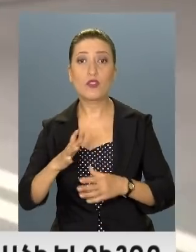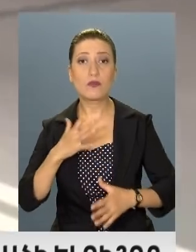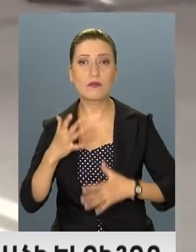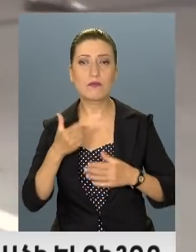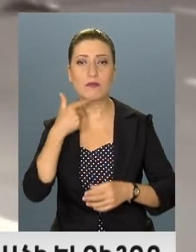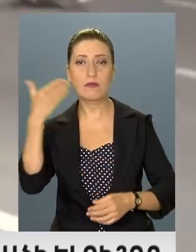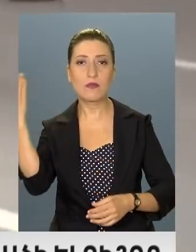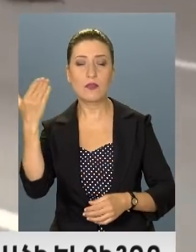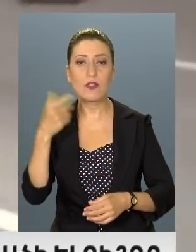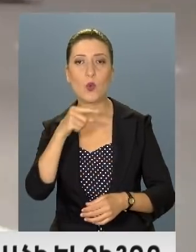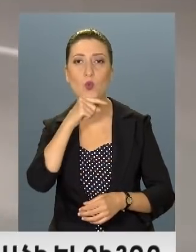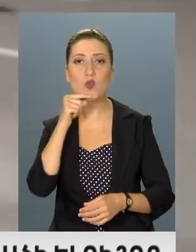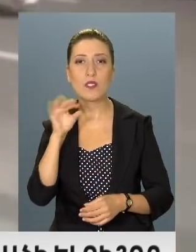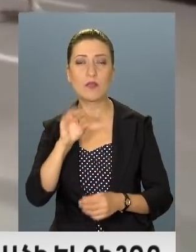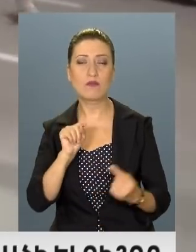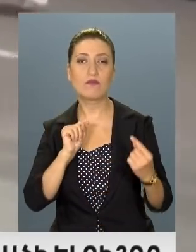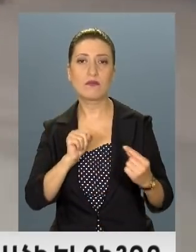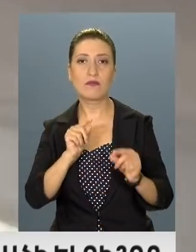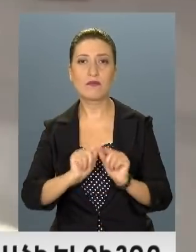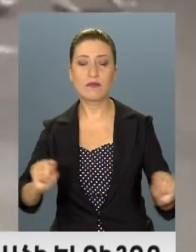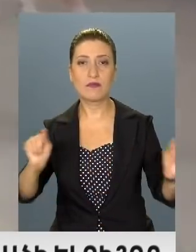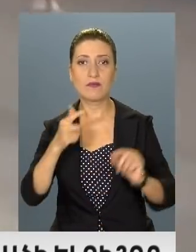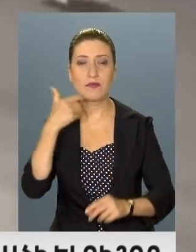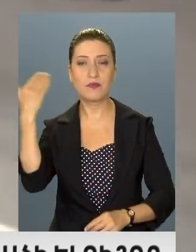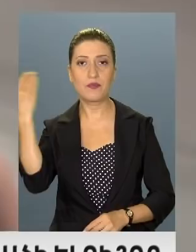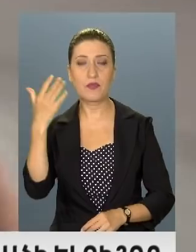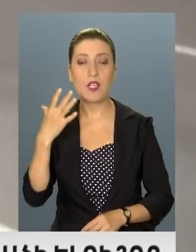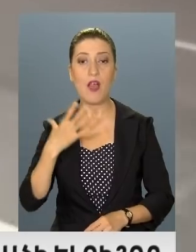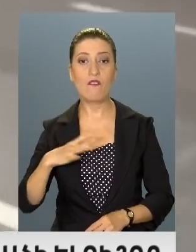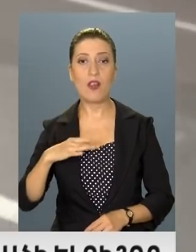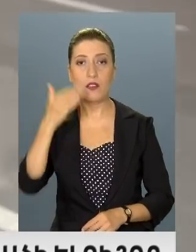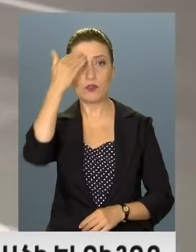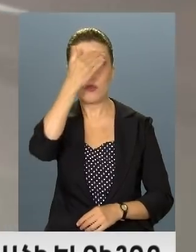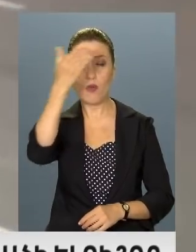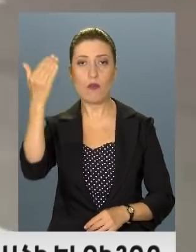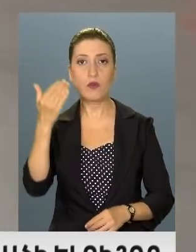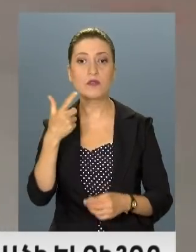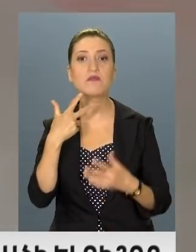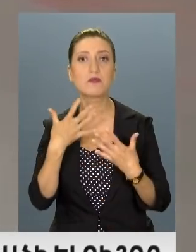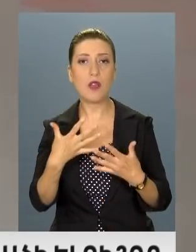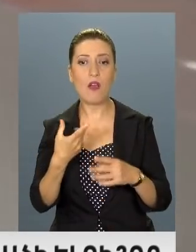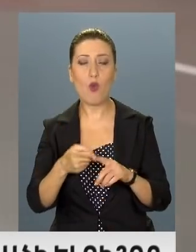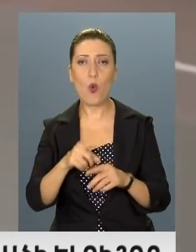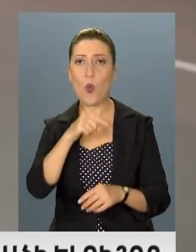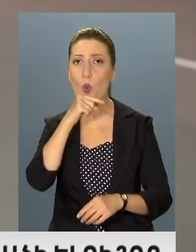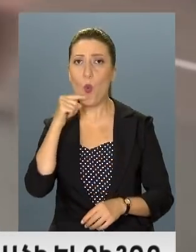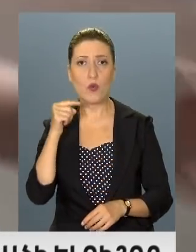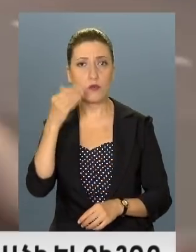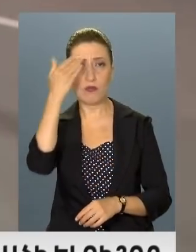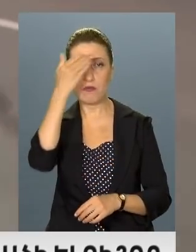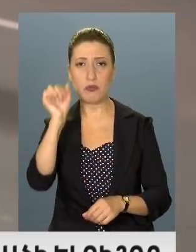են հարթակից հնչող հակառուսական կոչերը։ Վրա ժողովուրդը ցույց է տալիս, որ Ռուսաստանը չի հաղթելու, ցույց է տալիս